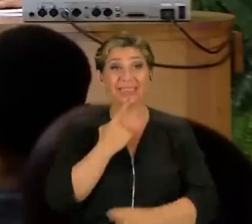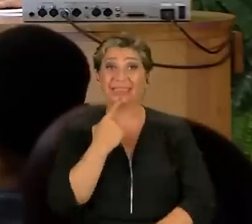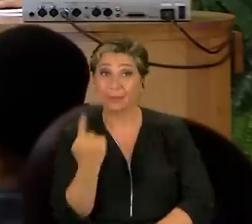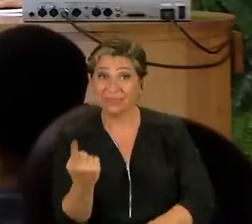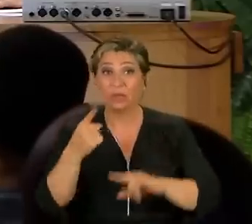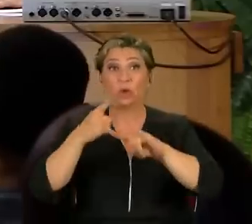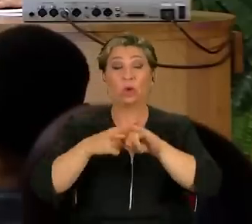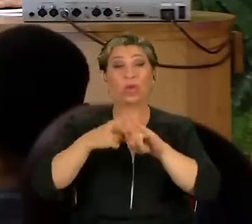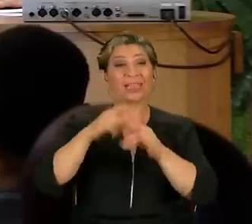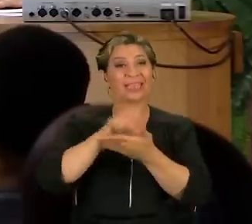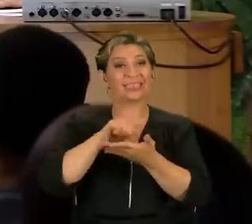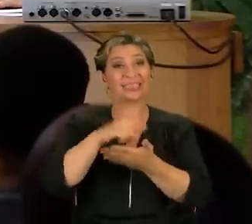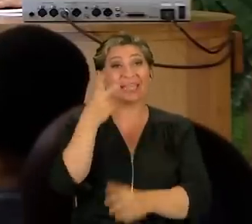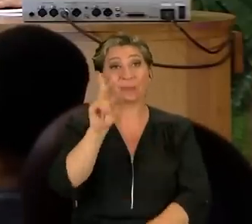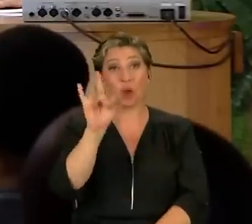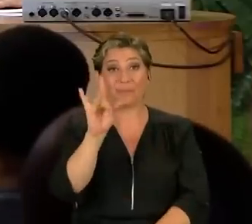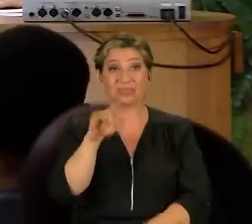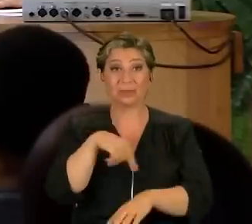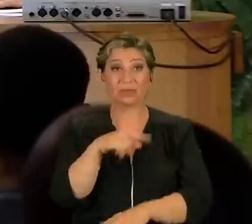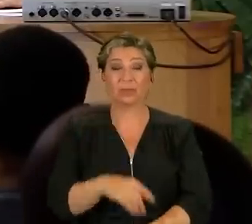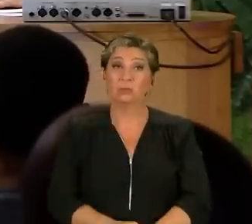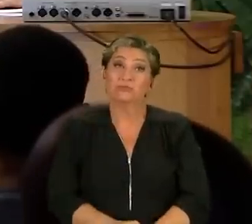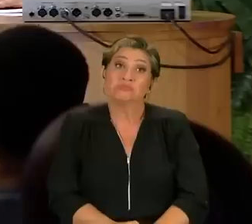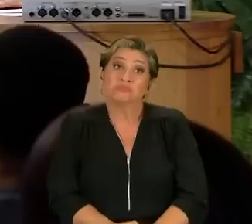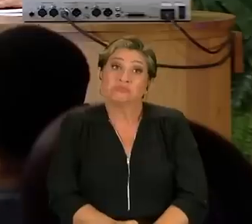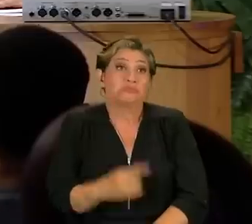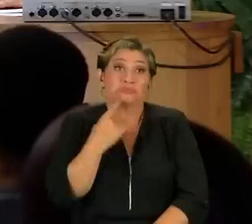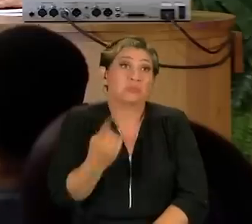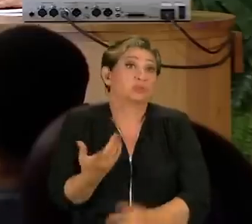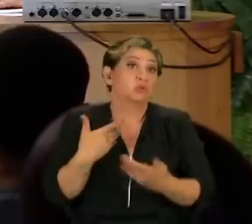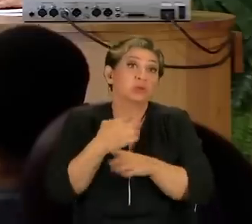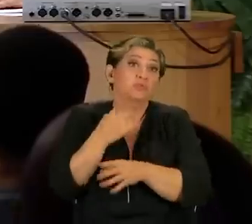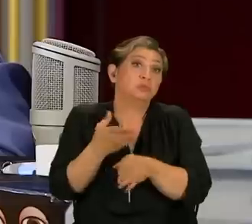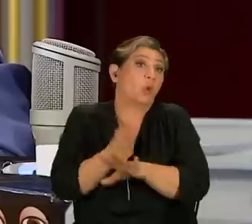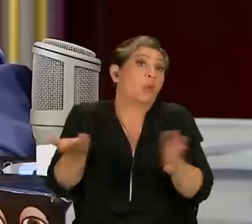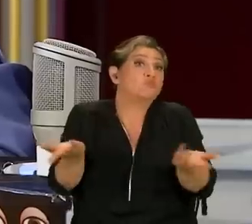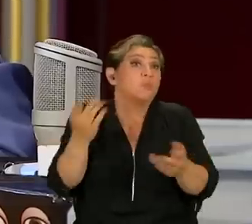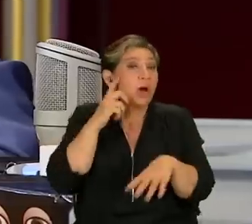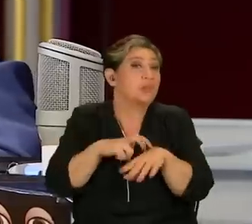Demişsin Hürriyet Gazetesi'ne 2015'te. Ay vallahi dediysem demişim. Evet. Evet.